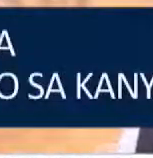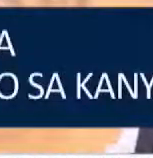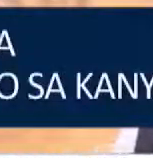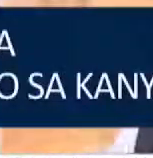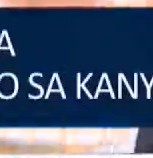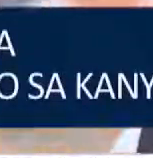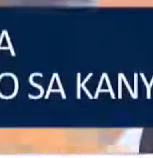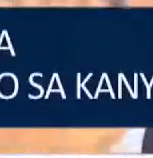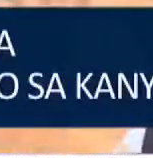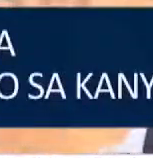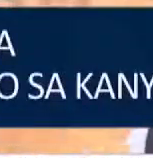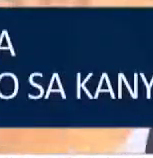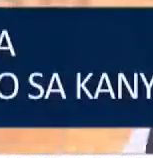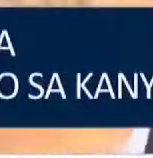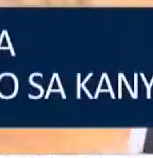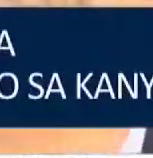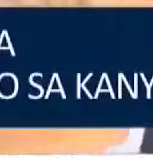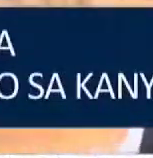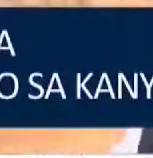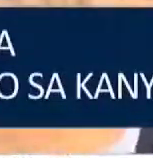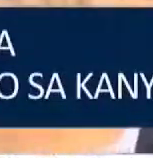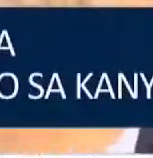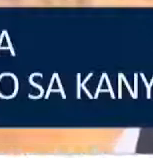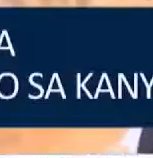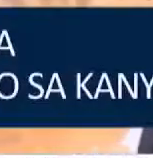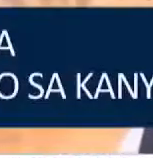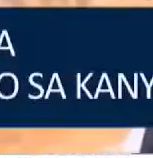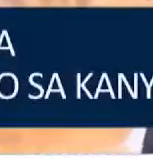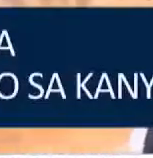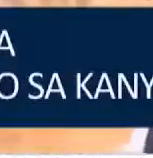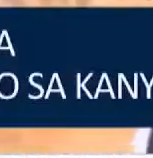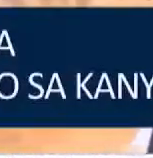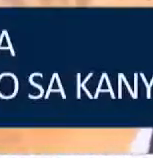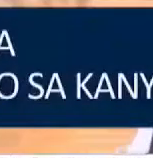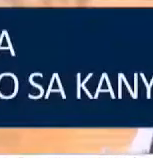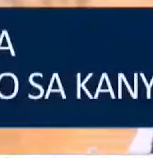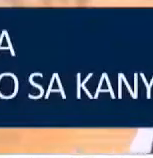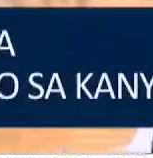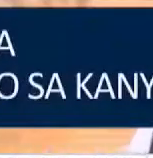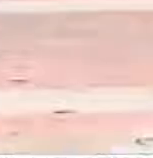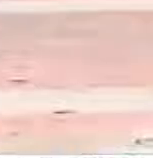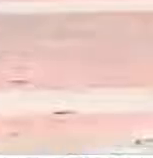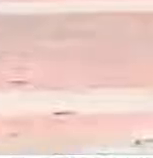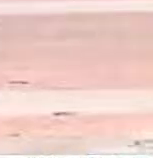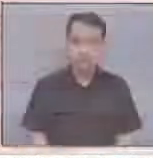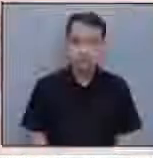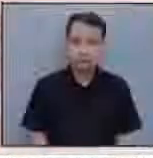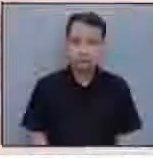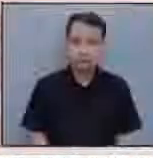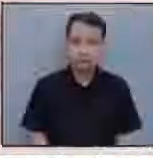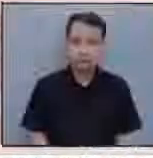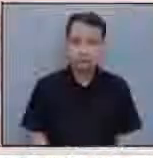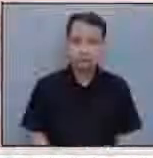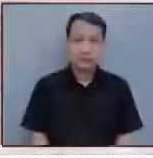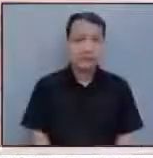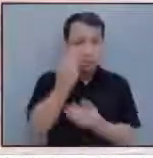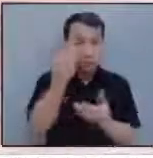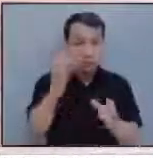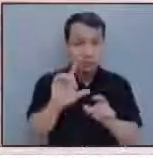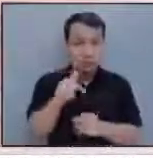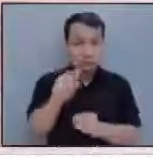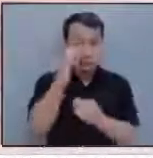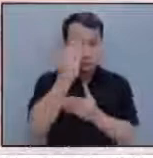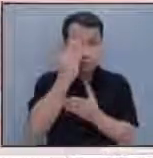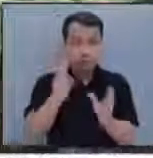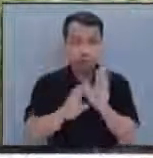iyang gisulti karon nga iyang tinuoron. Kay believe ko niya. Para sa lokal na pamahalaan na